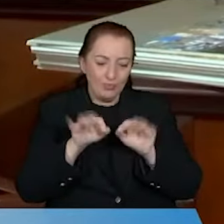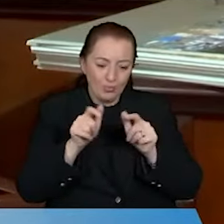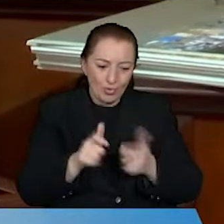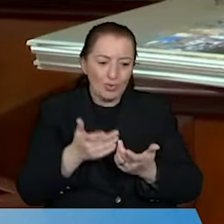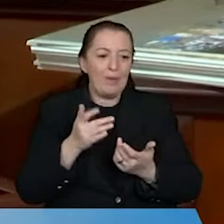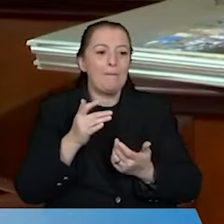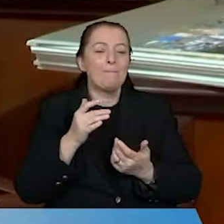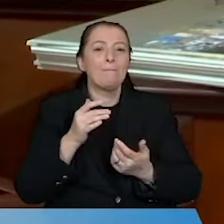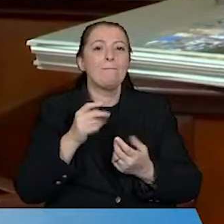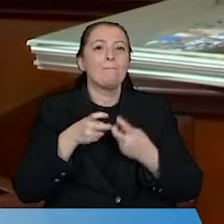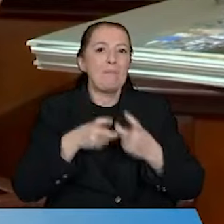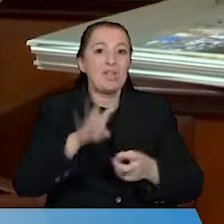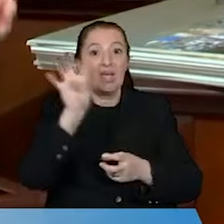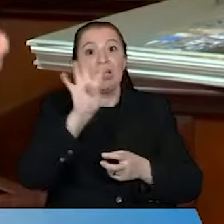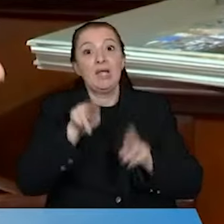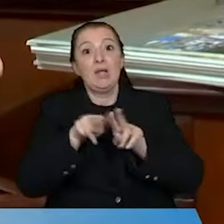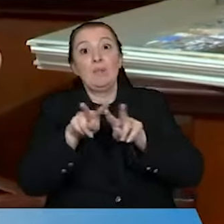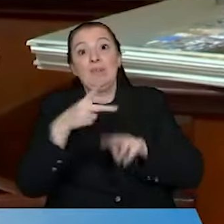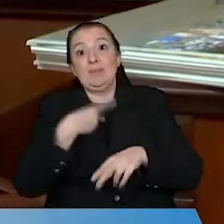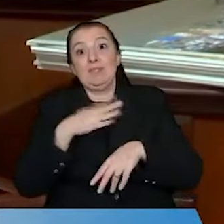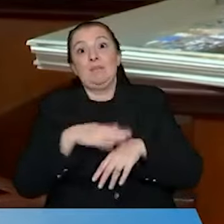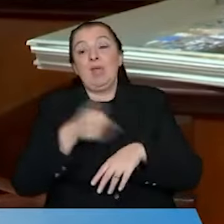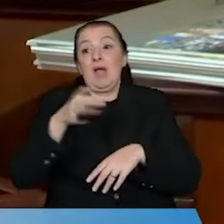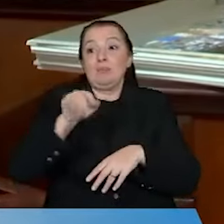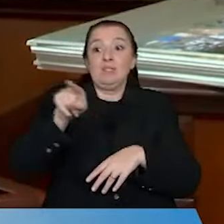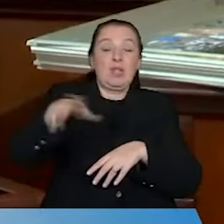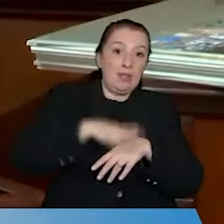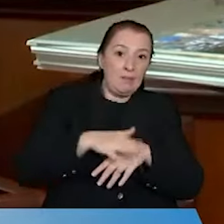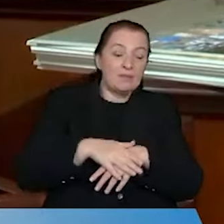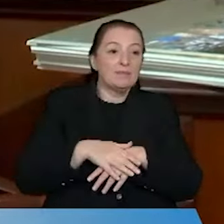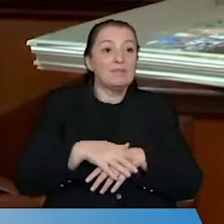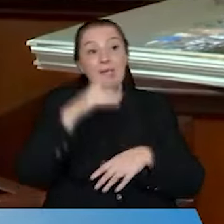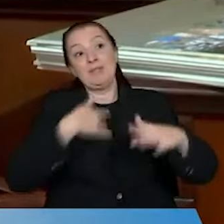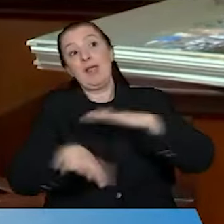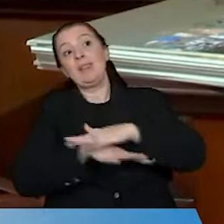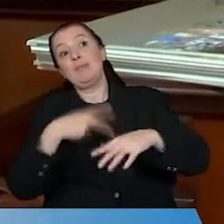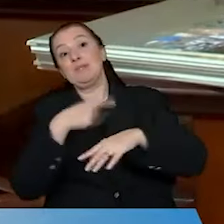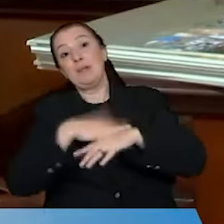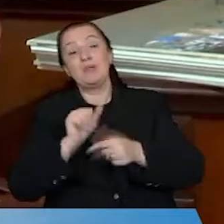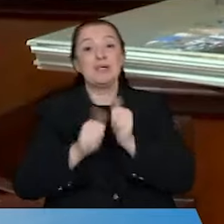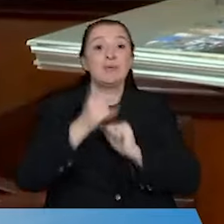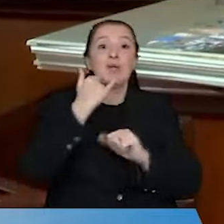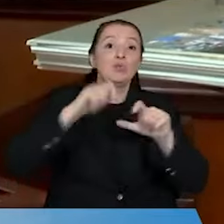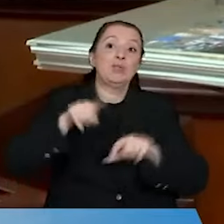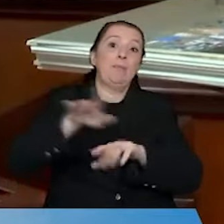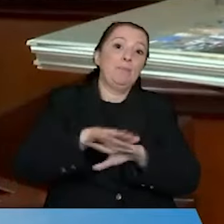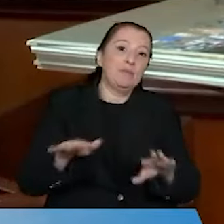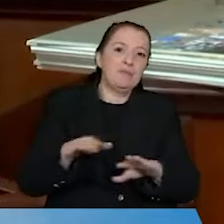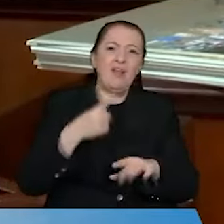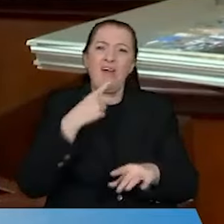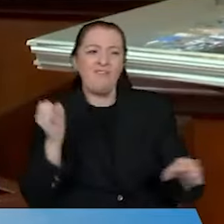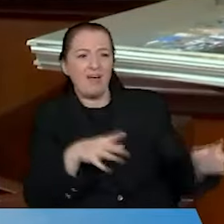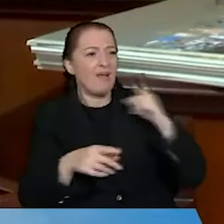40 kilometresini biz yaptık, 60 kilometresini siz yaptınız falan, temeli biz attık, spor salonunu siz bitirdiniz, şunu